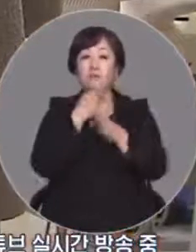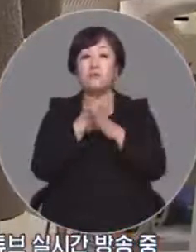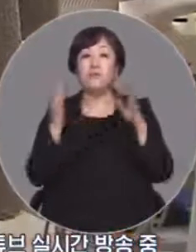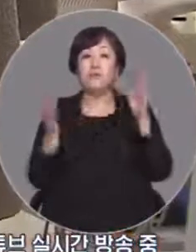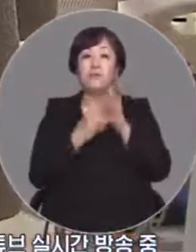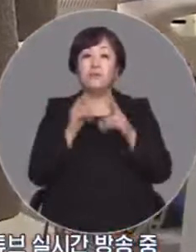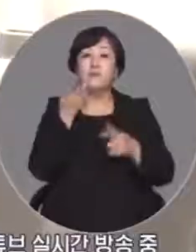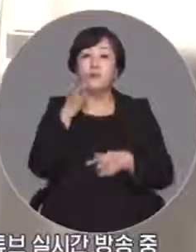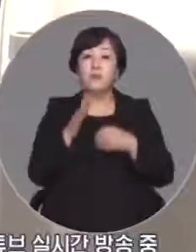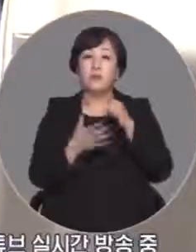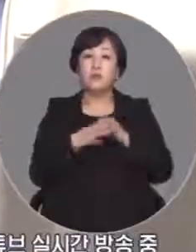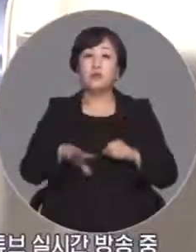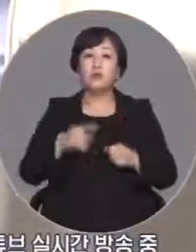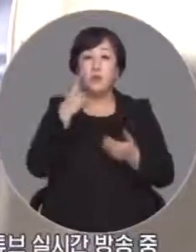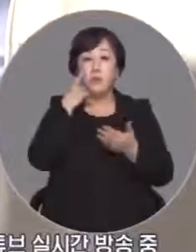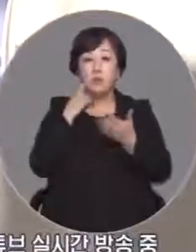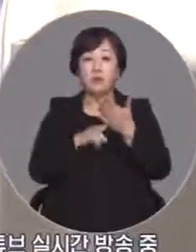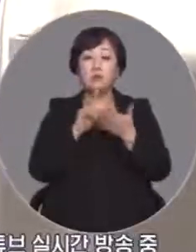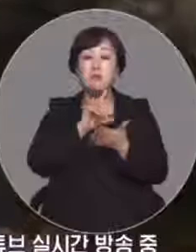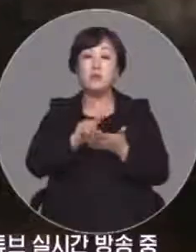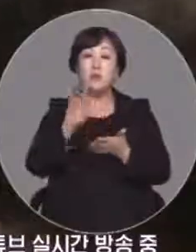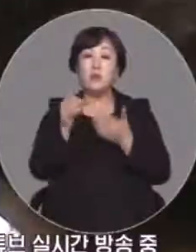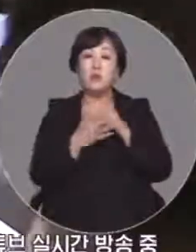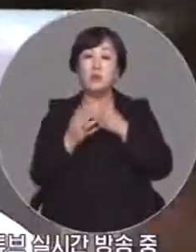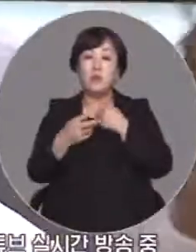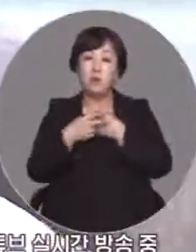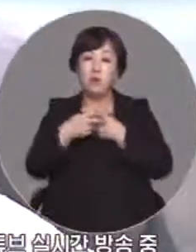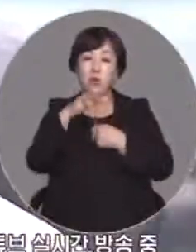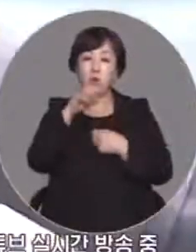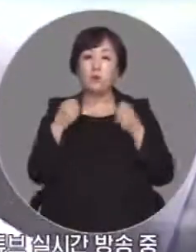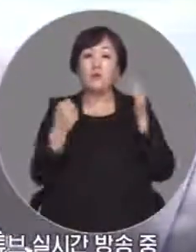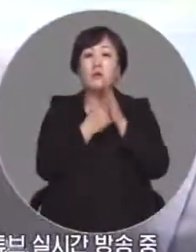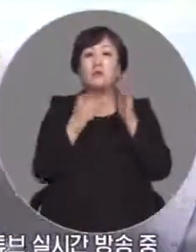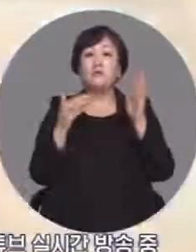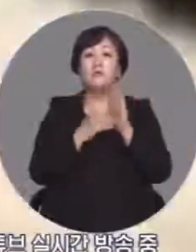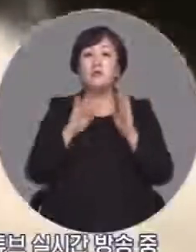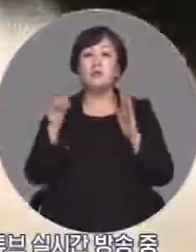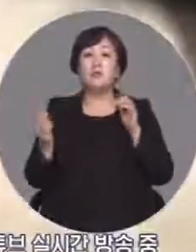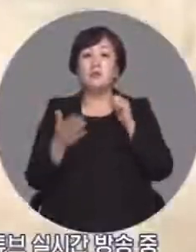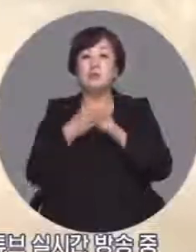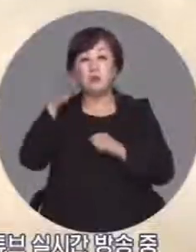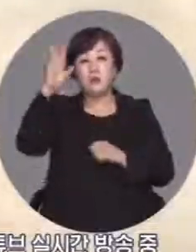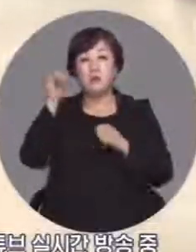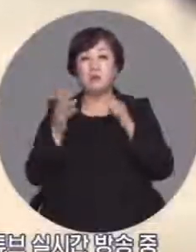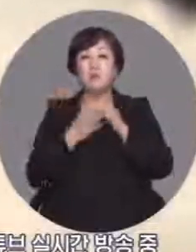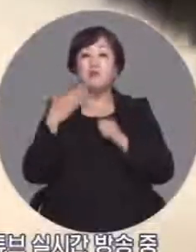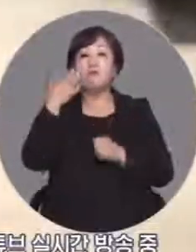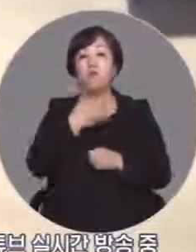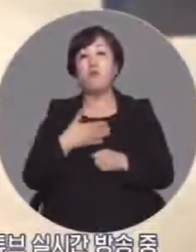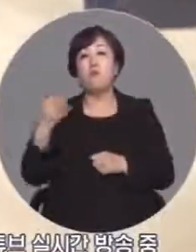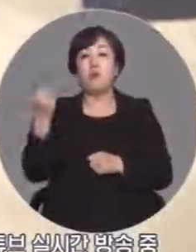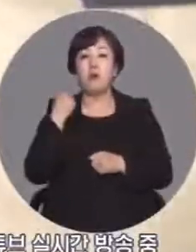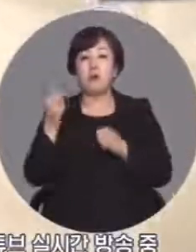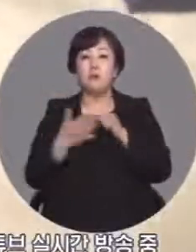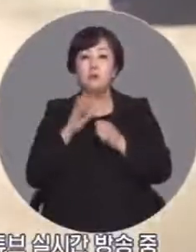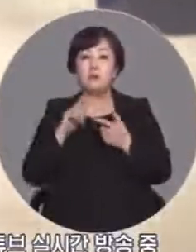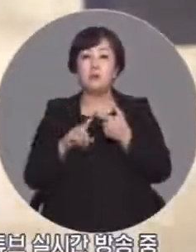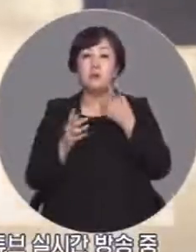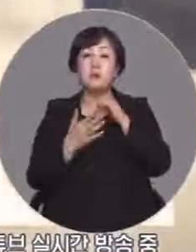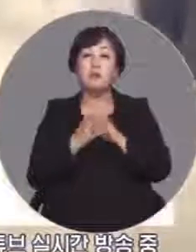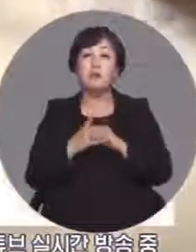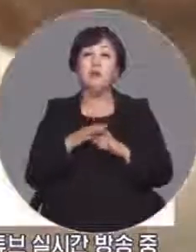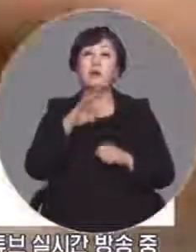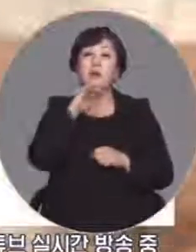최초 발견자의 도움으로 지자체에서 지정한 동물병원으로 옮겨진 이 강아지. 잇몸 상태는 건강한데 치수는 좀